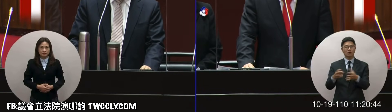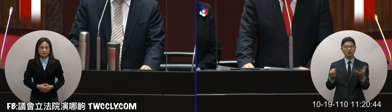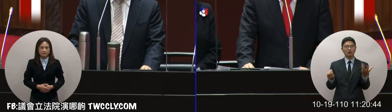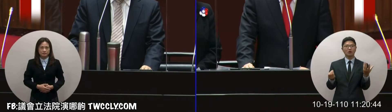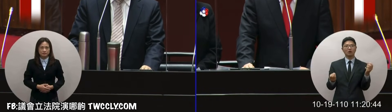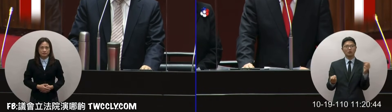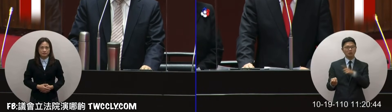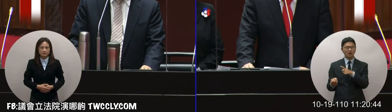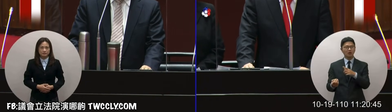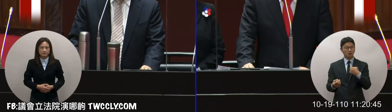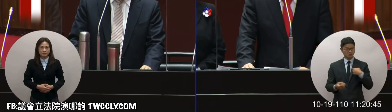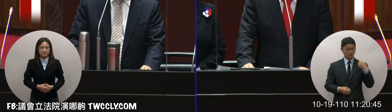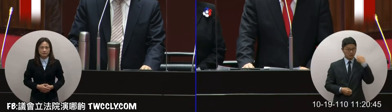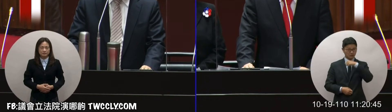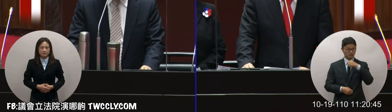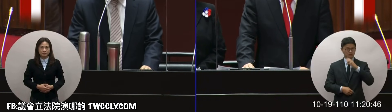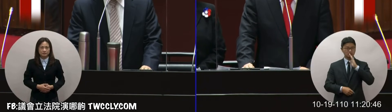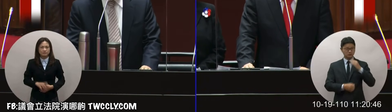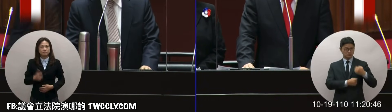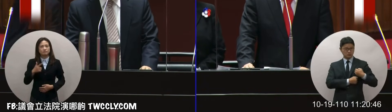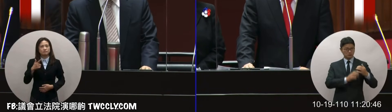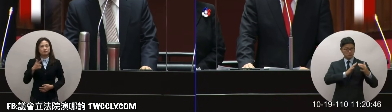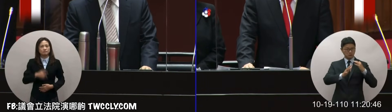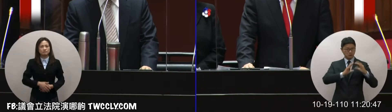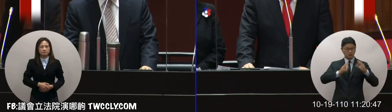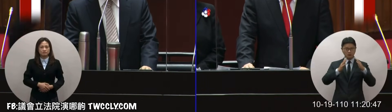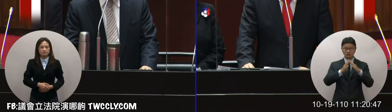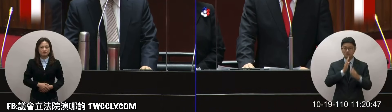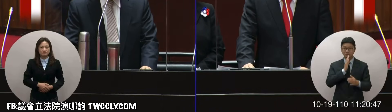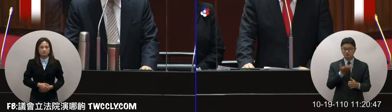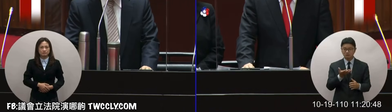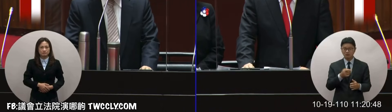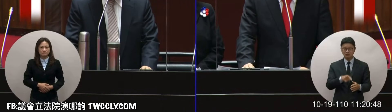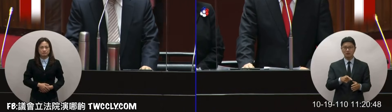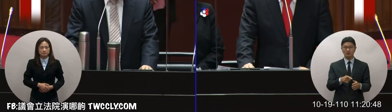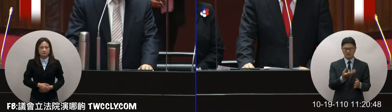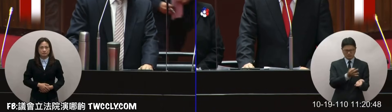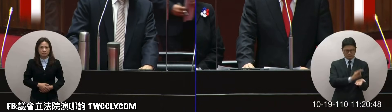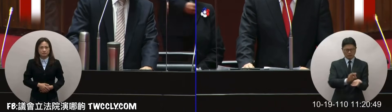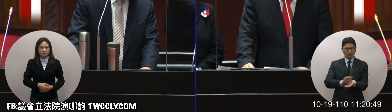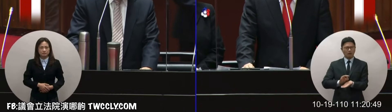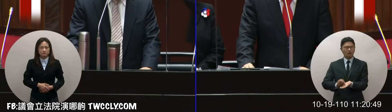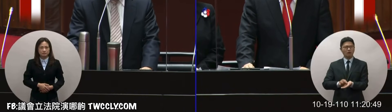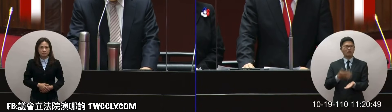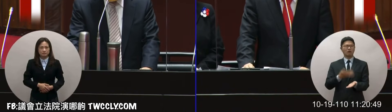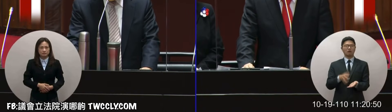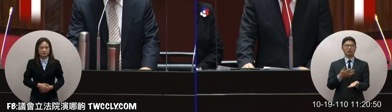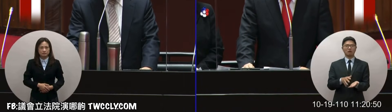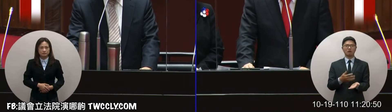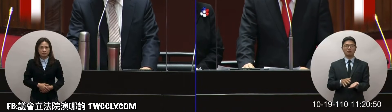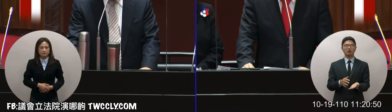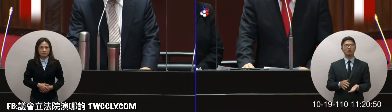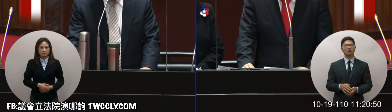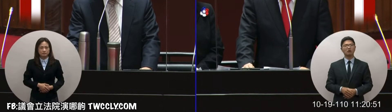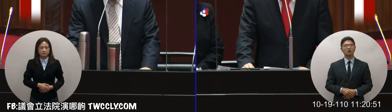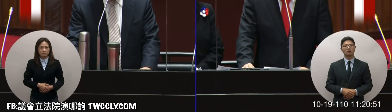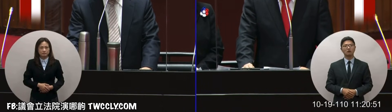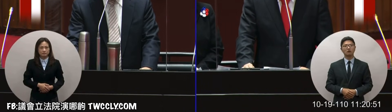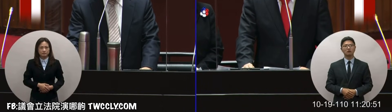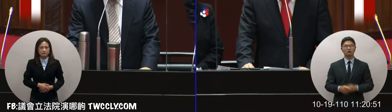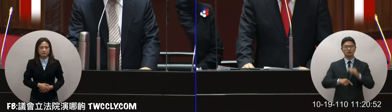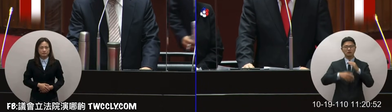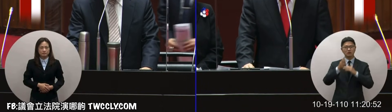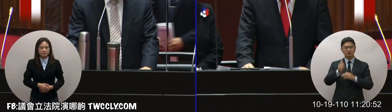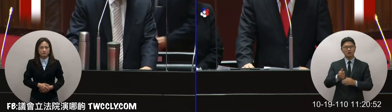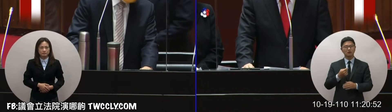成军国主义国家了吗？ 不是。 要花这么多的钱，院长，